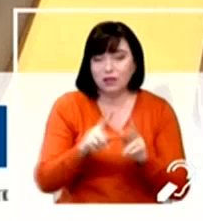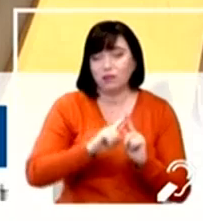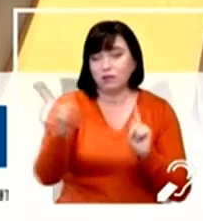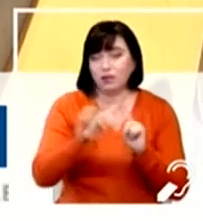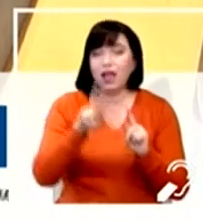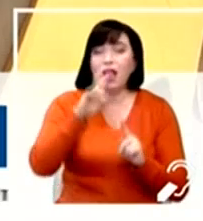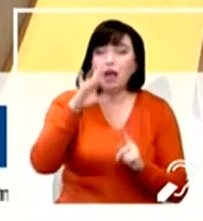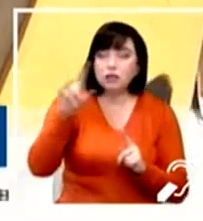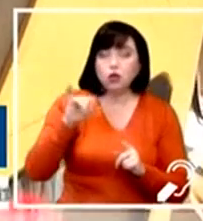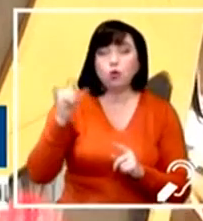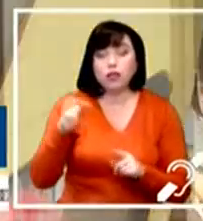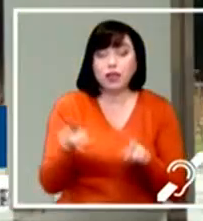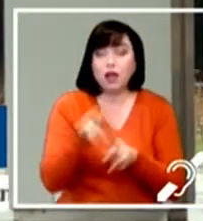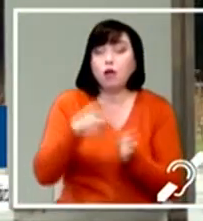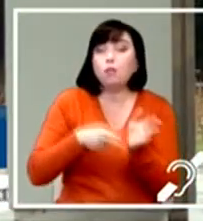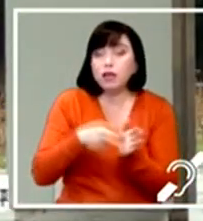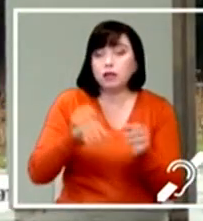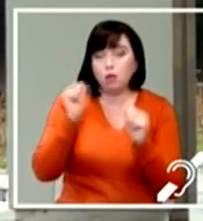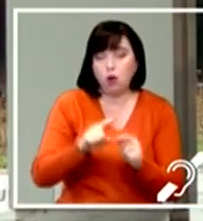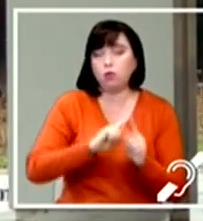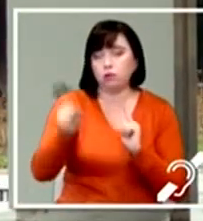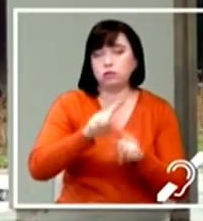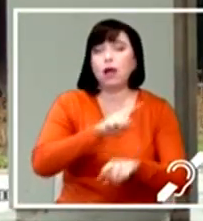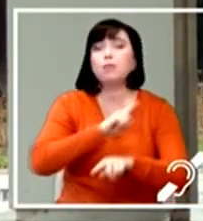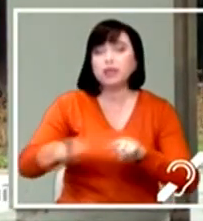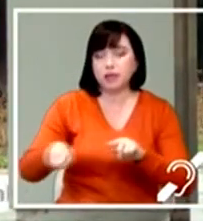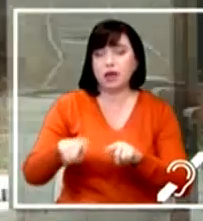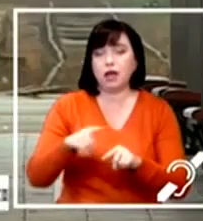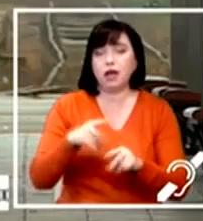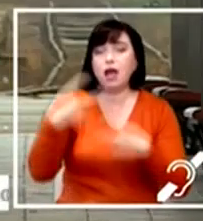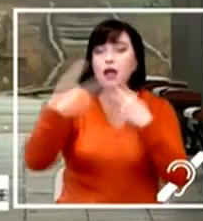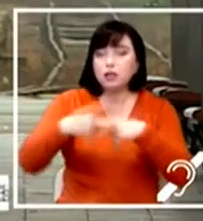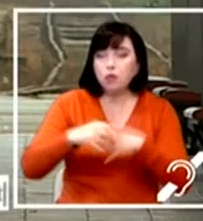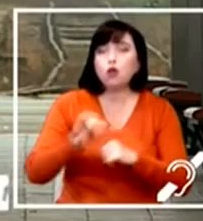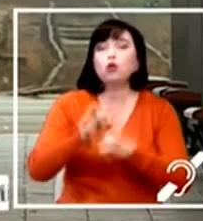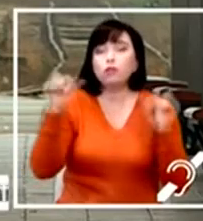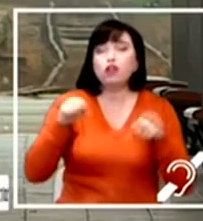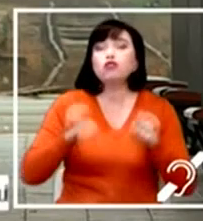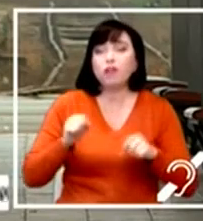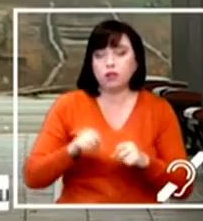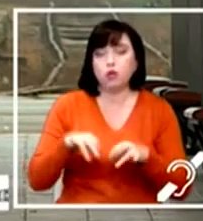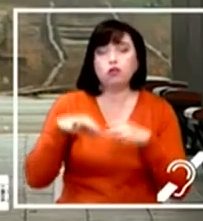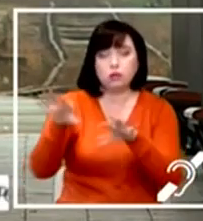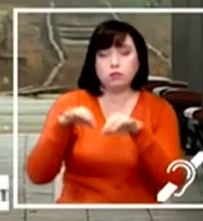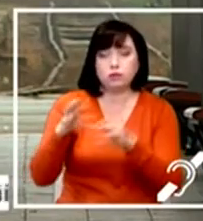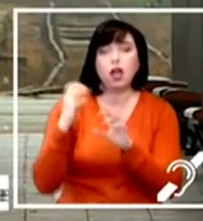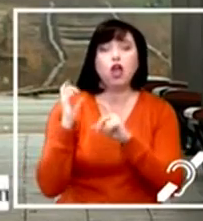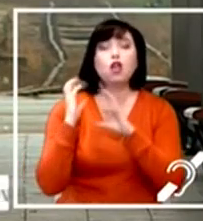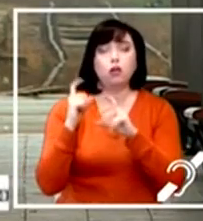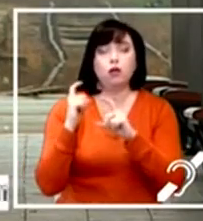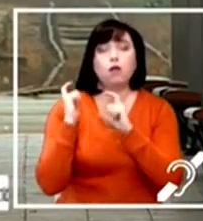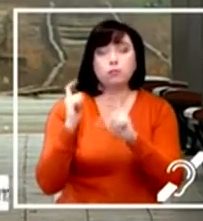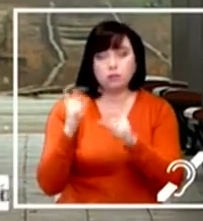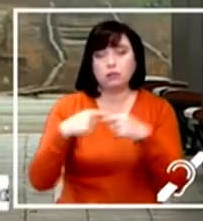tronsonul Iași-Ungheni, așa încât trenurile să poată să treacă mai repede vama și să mărească capacitatea de transportare a mărfurilor între cele